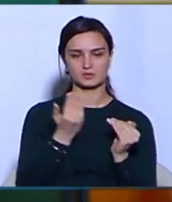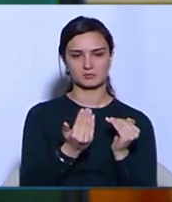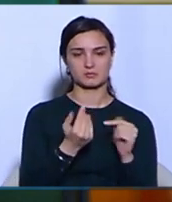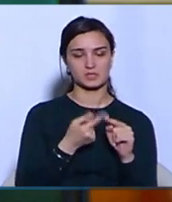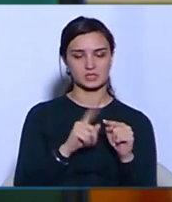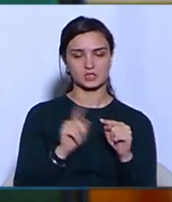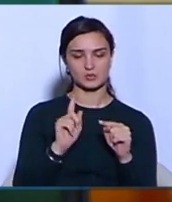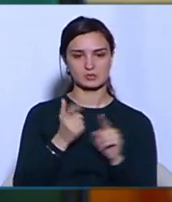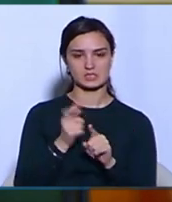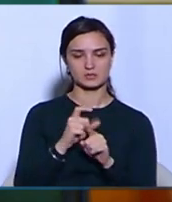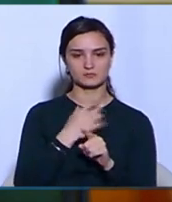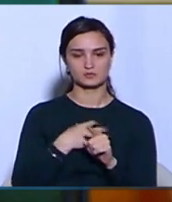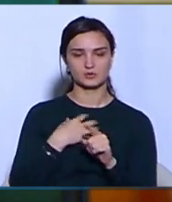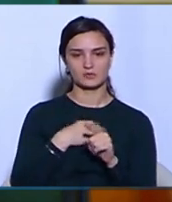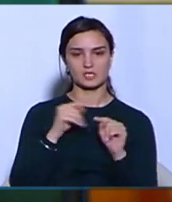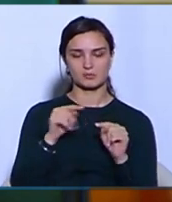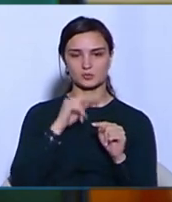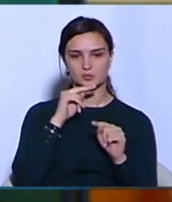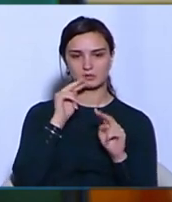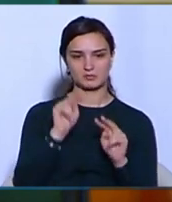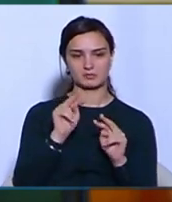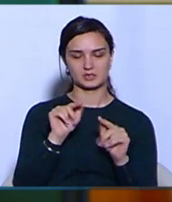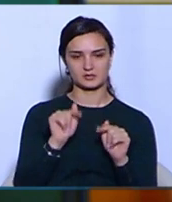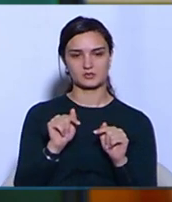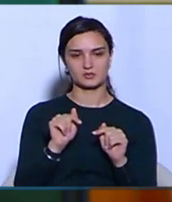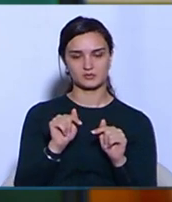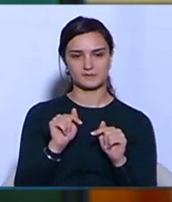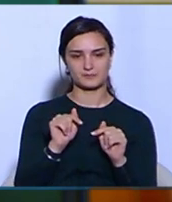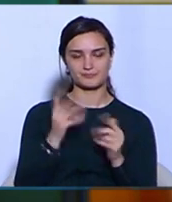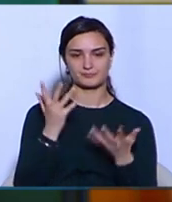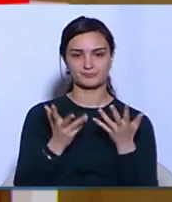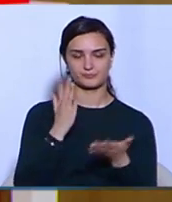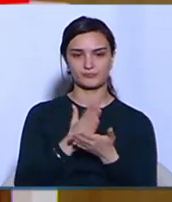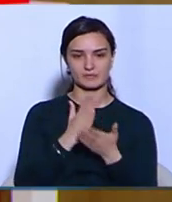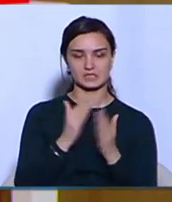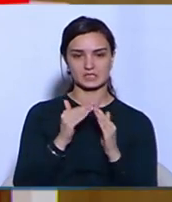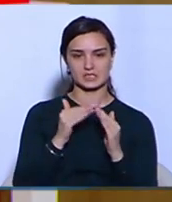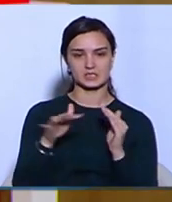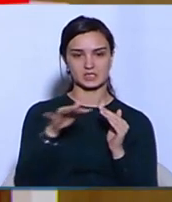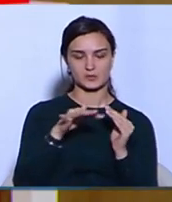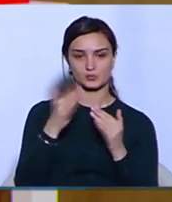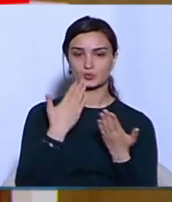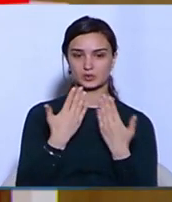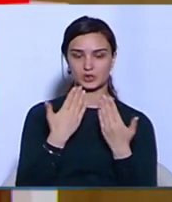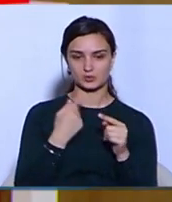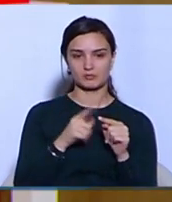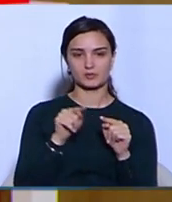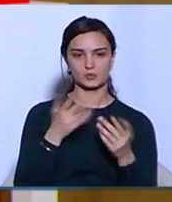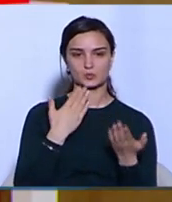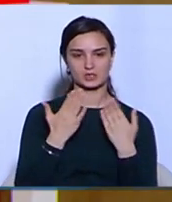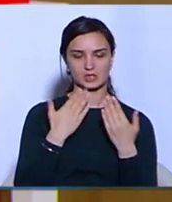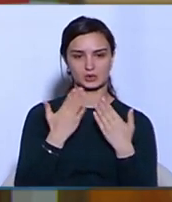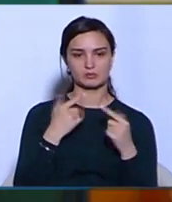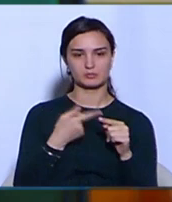ასე რომ ძალიან მნიშვნელოვანია რომ აი ამას მიაქციონ ყურადღება რომ თუ არის სახლის გარემოში ურთიერთობები, ეს